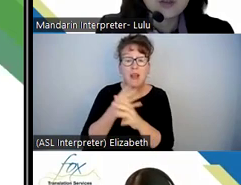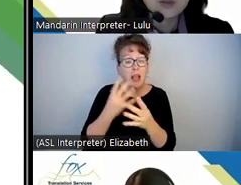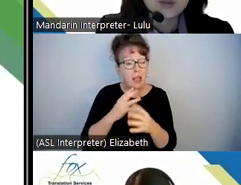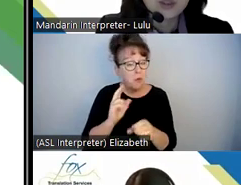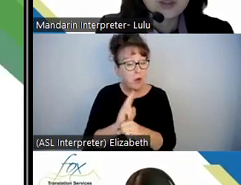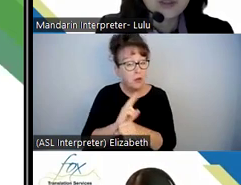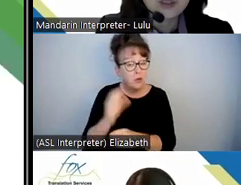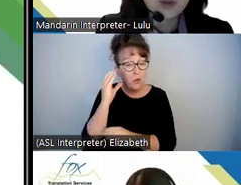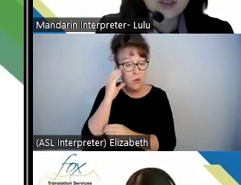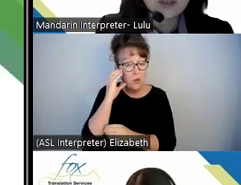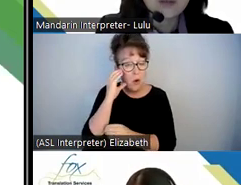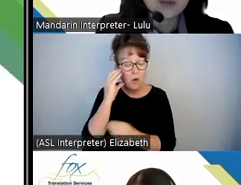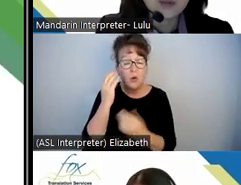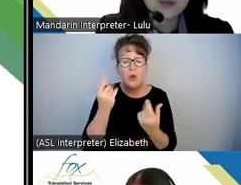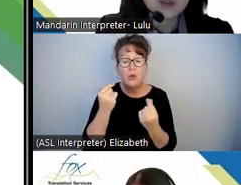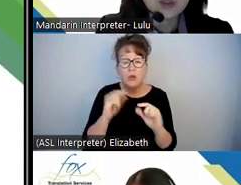nếu anh chị